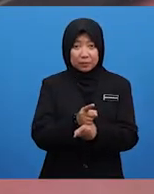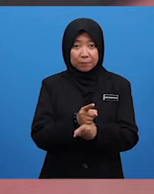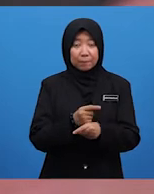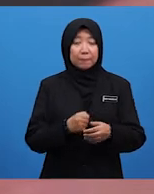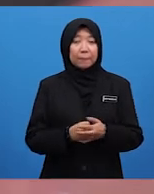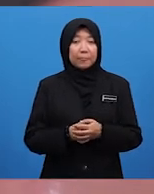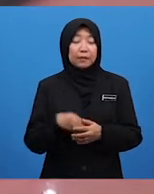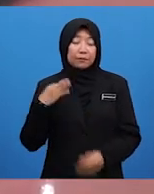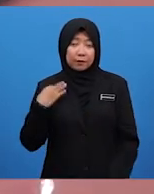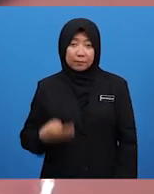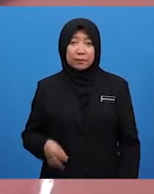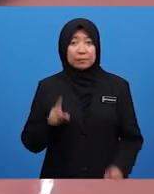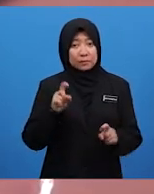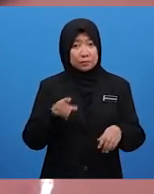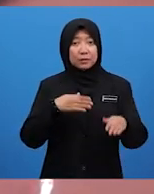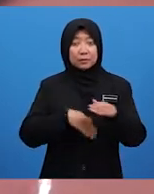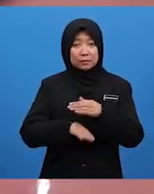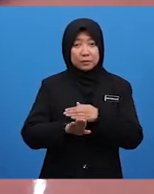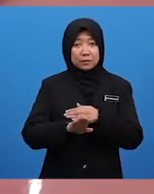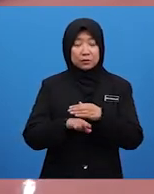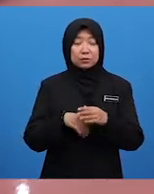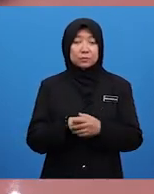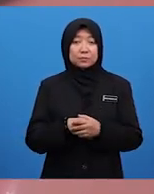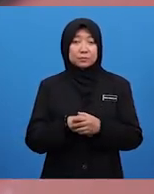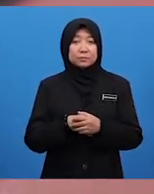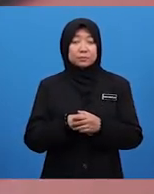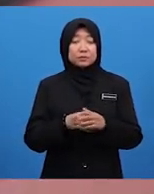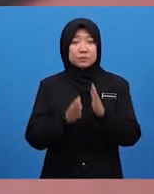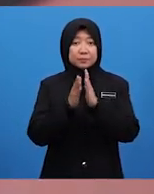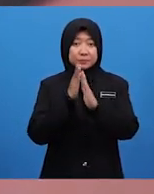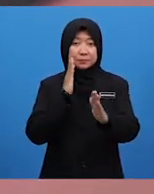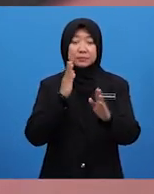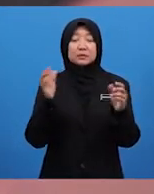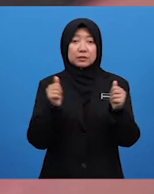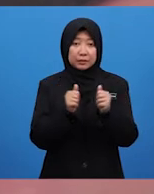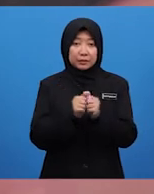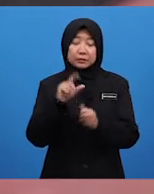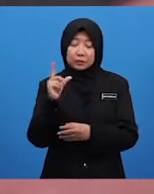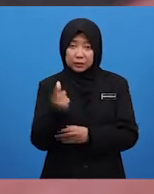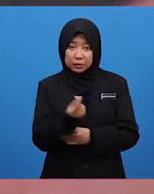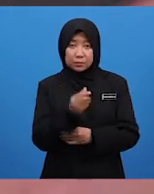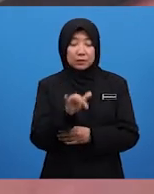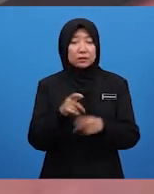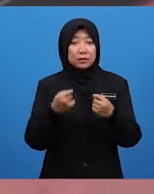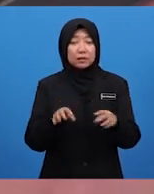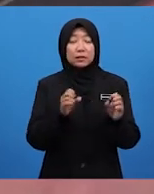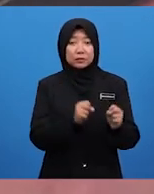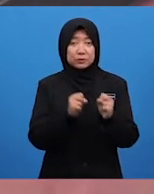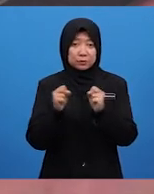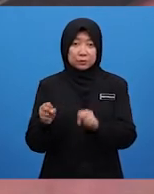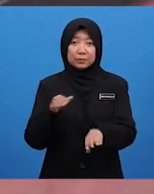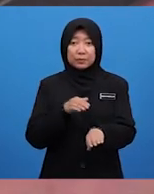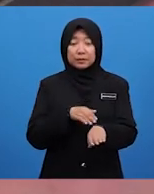Fabrik mesti dimasukkan selari dengan kedudukan jarum yang telah disusun pada